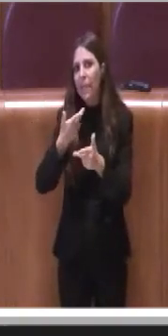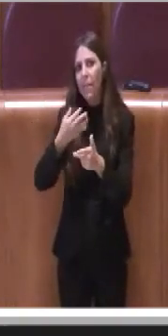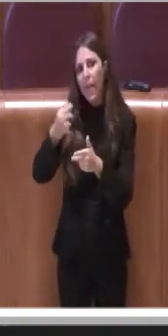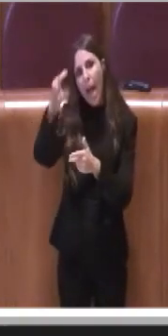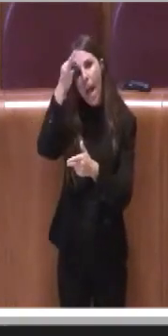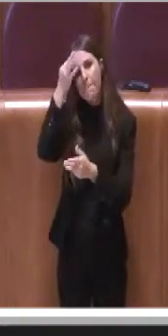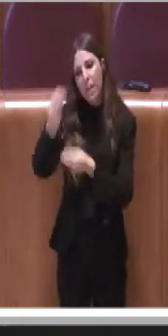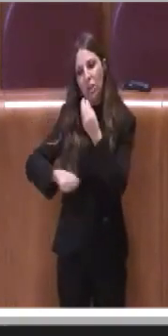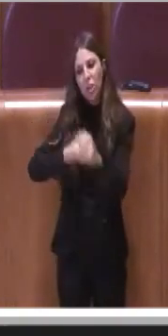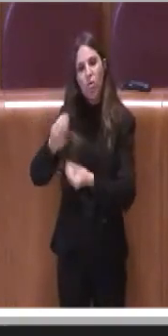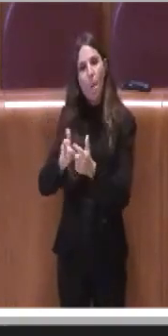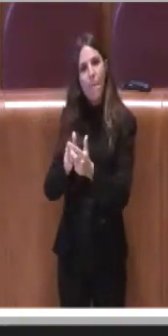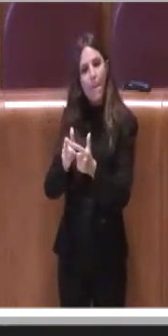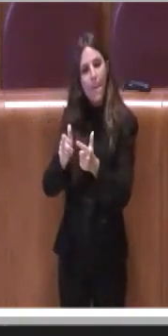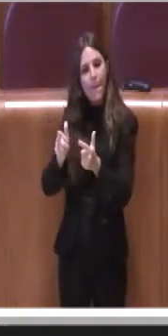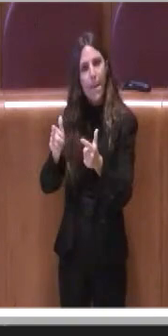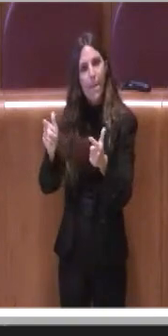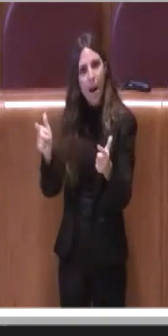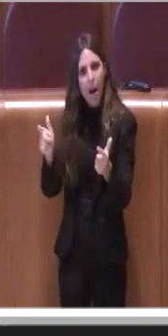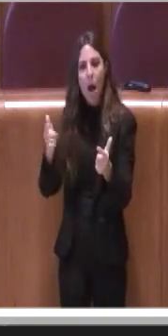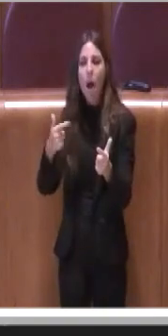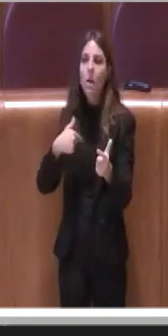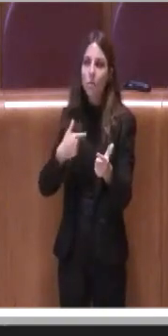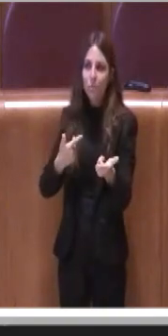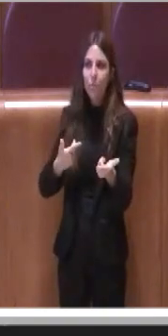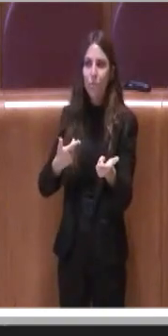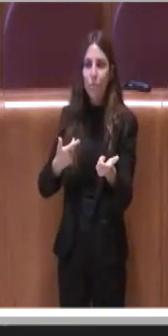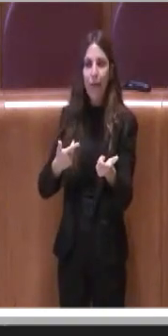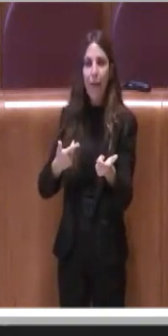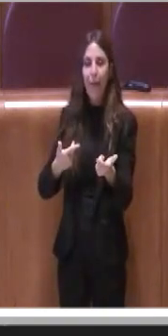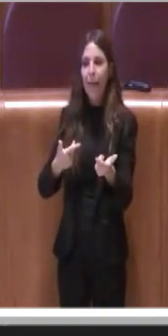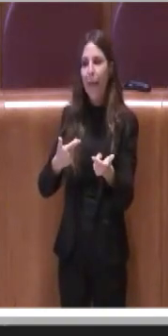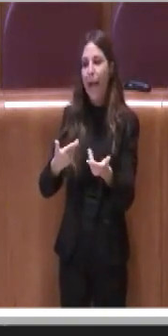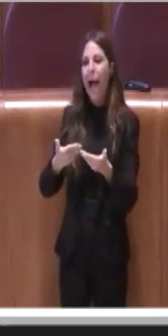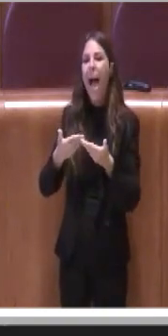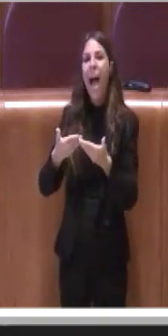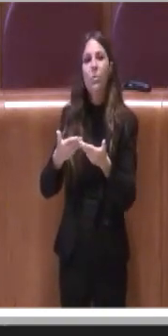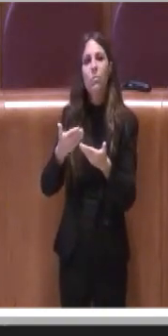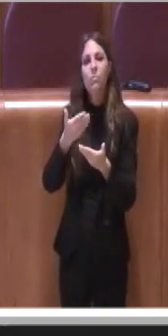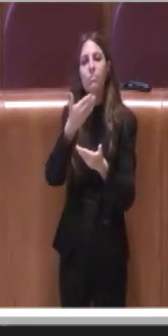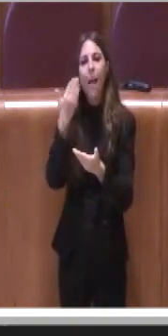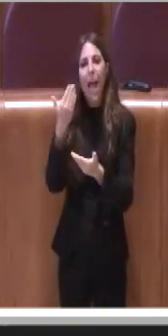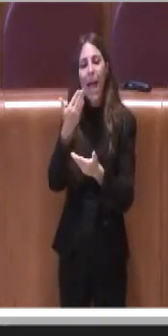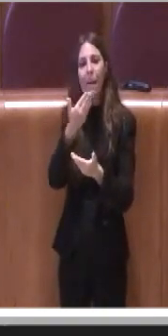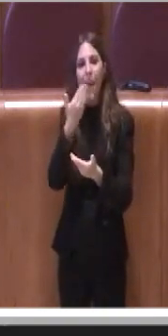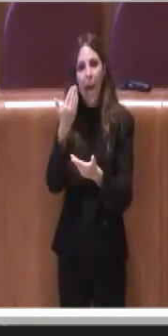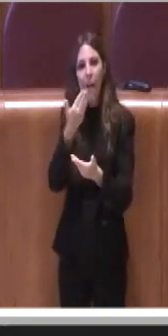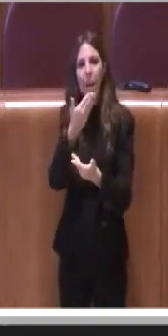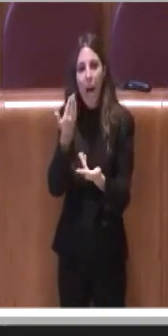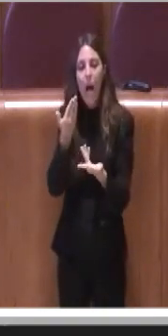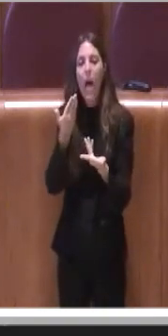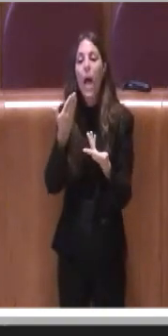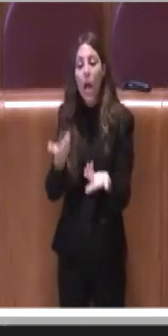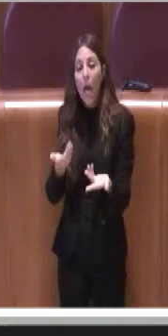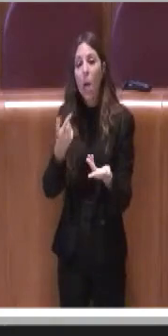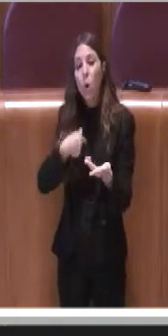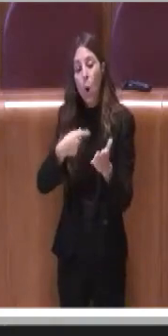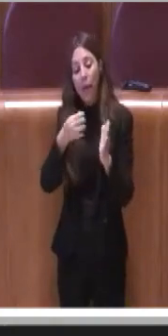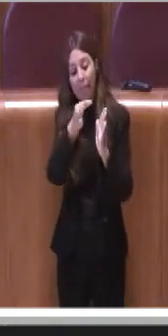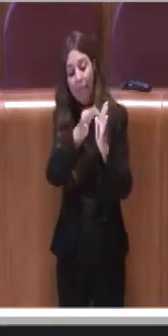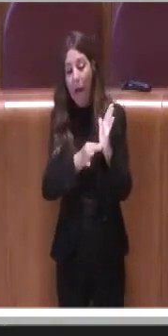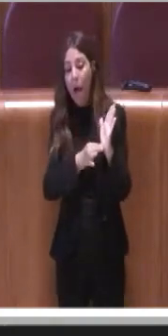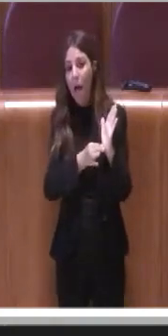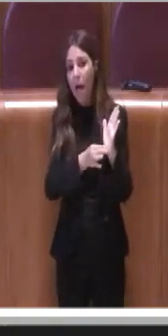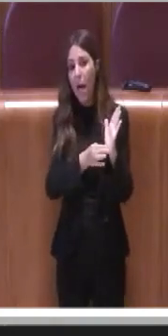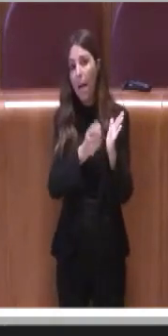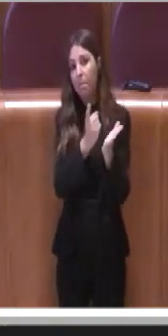un sommerso di mancata richiesta d'aiuto che è enorme, quindi dobbiamo considerare questi dati. Consideriamo